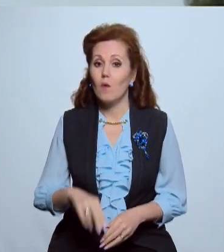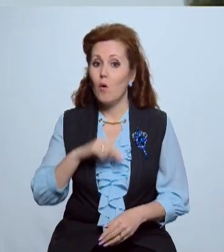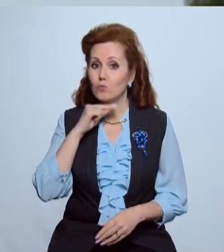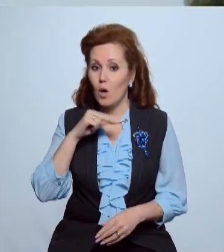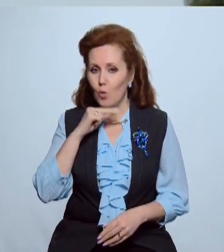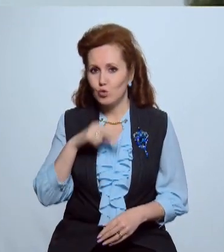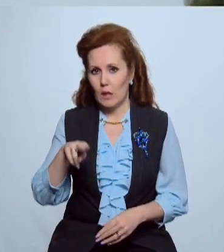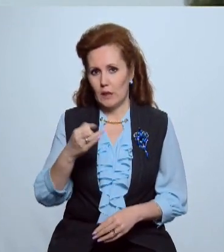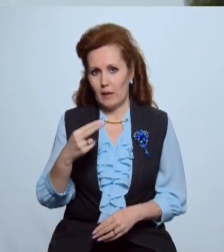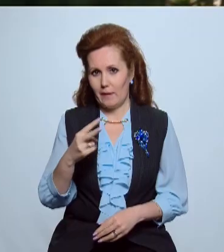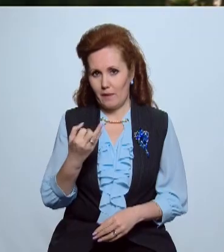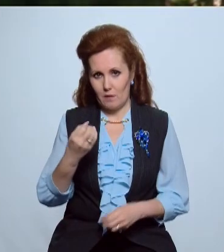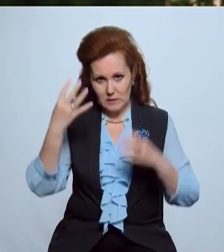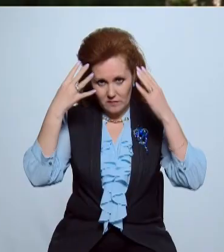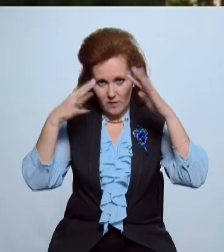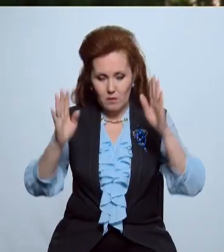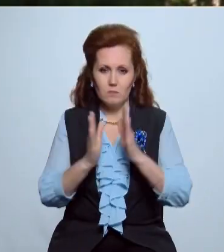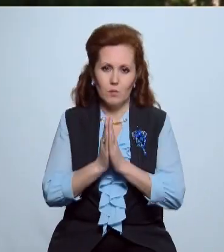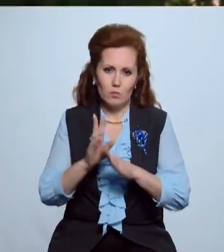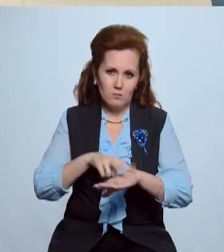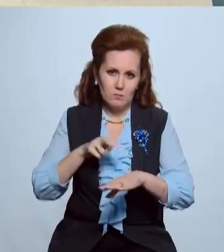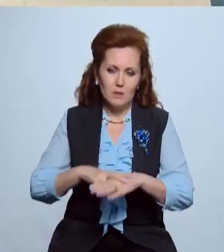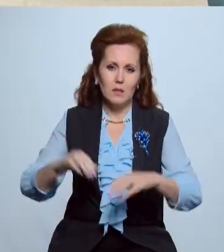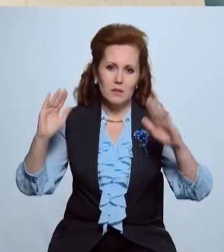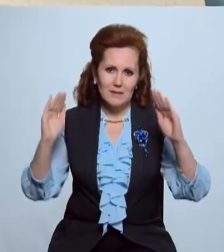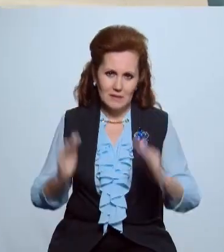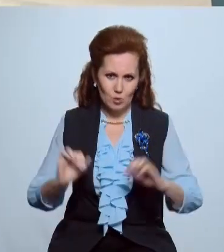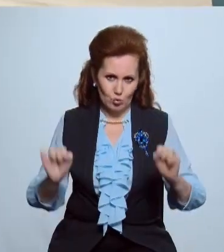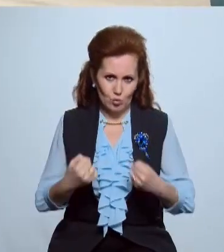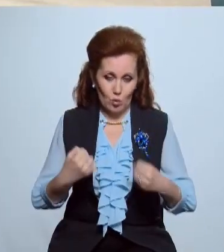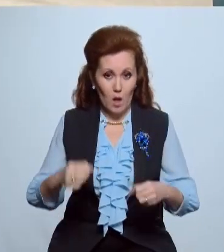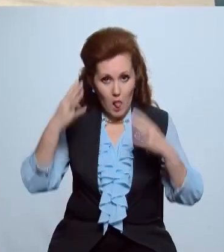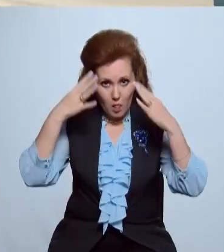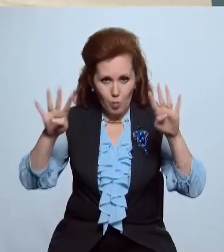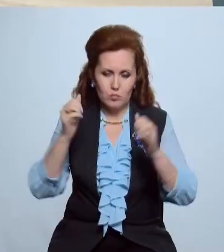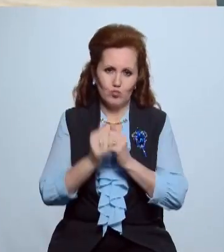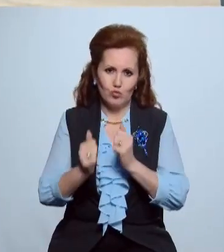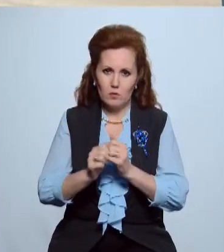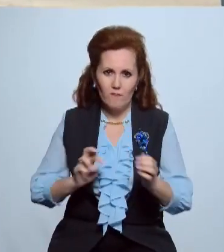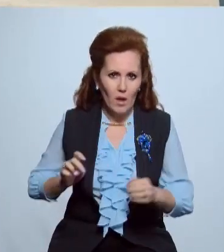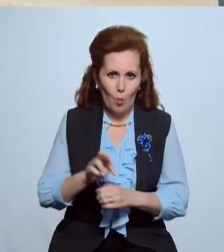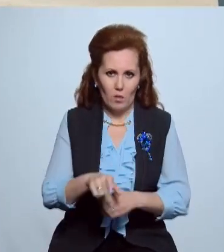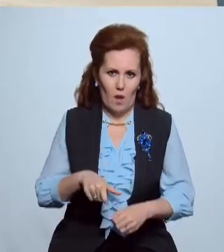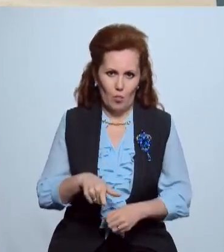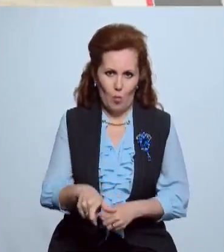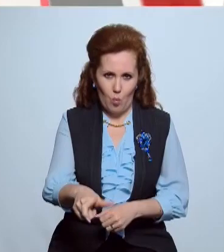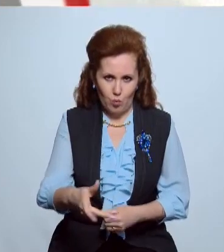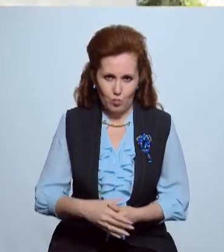Осторожно, дикие звери. ГИБДД просит снизить скорость, а экологи объяснили, почему лоси так часто стали выходить на дороги.